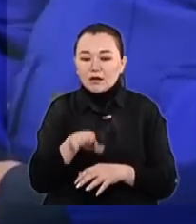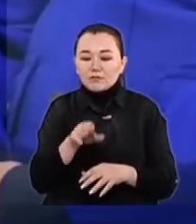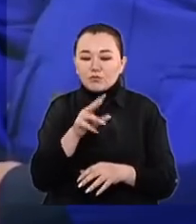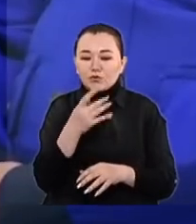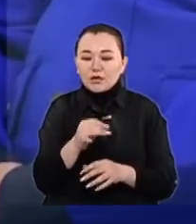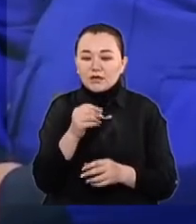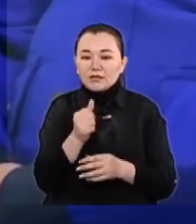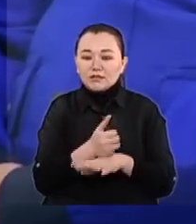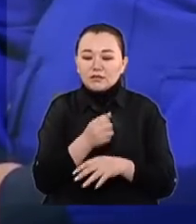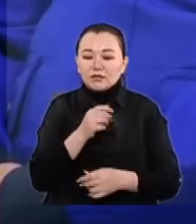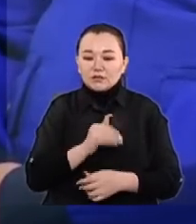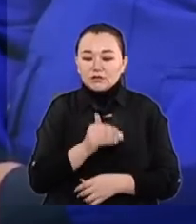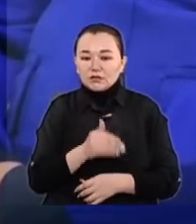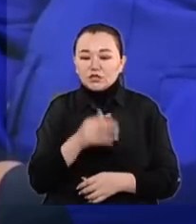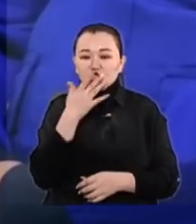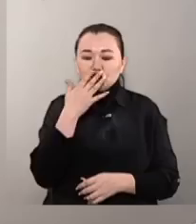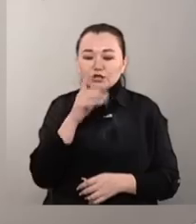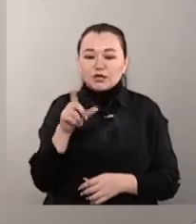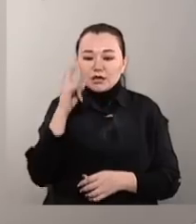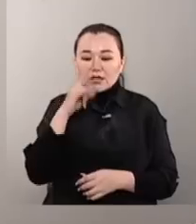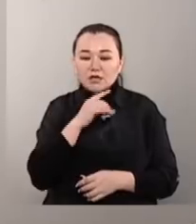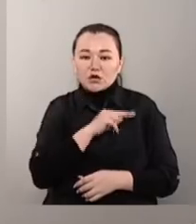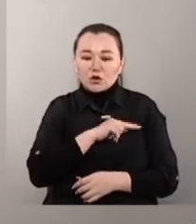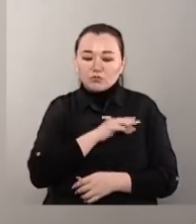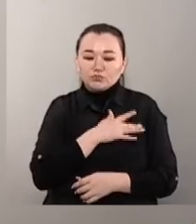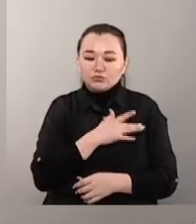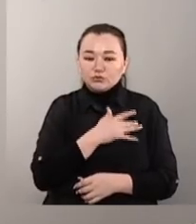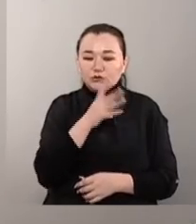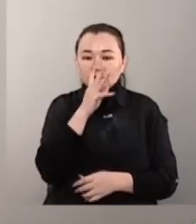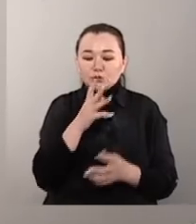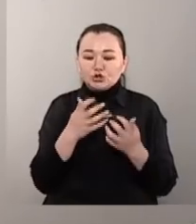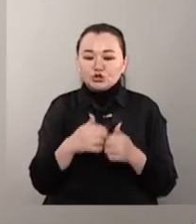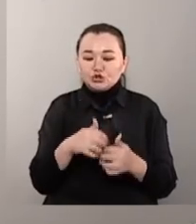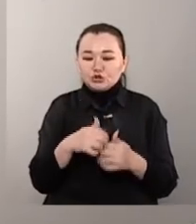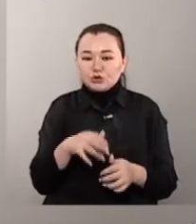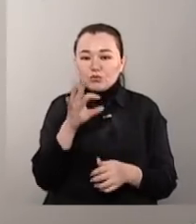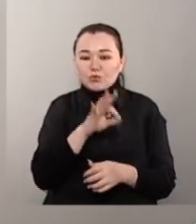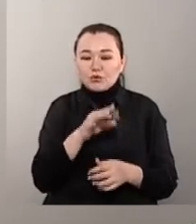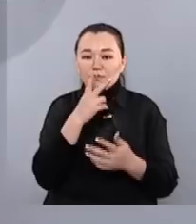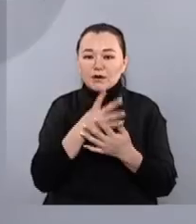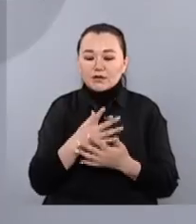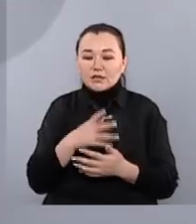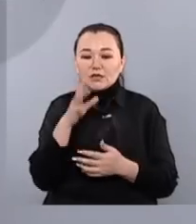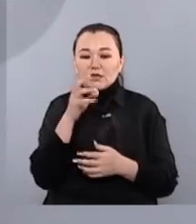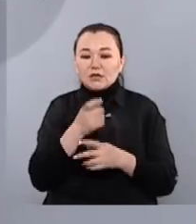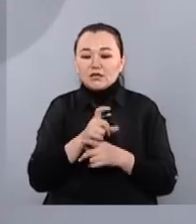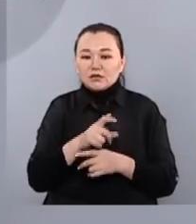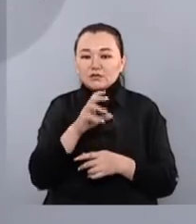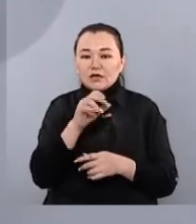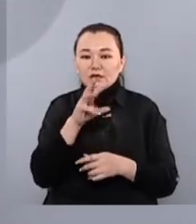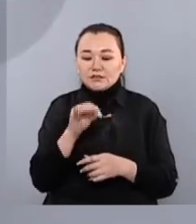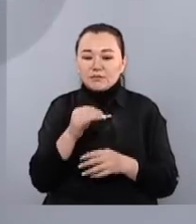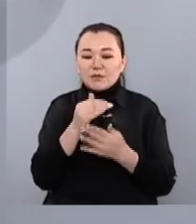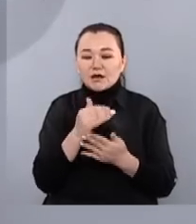мұнайшылар кәсіпорындағы шетелдіктер мен қазақстандық қызметкерлердің жалақысын есептеу жайын сөз етті. Ал жылойлық ағайын саяси ұйымның